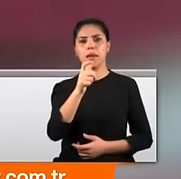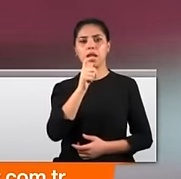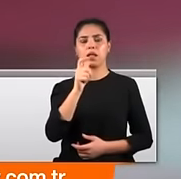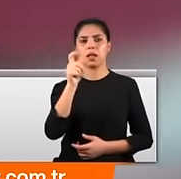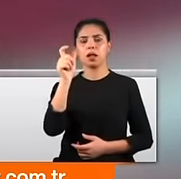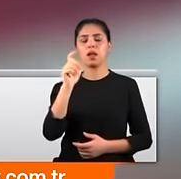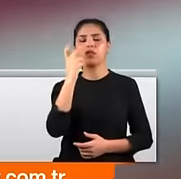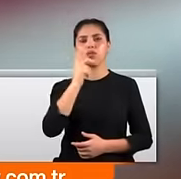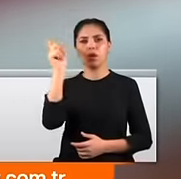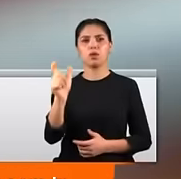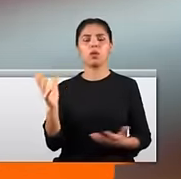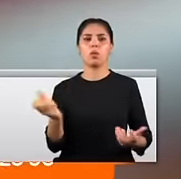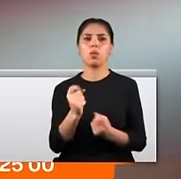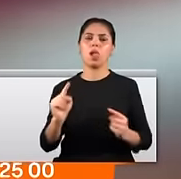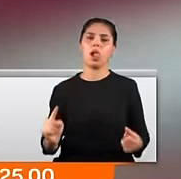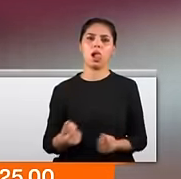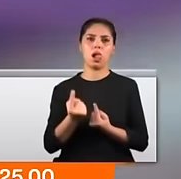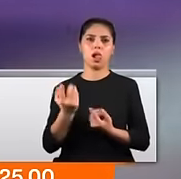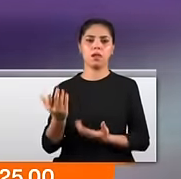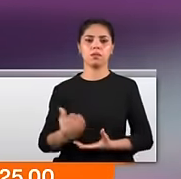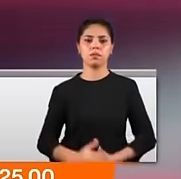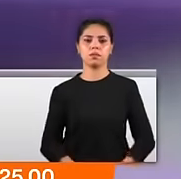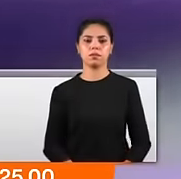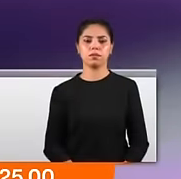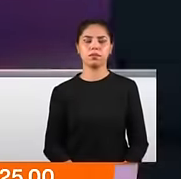müdahaleye rağmen kurtarılamadı.